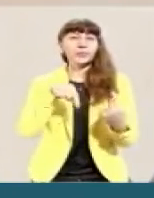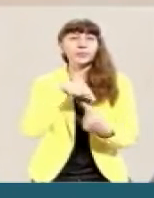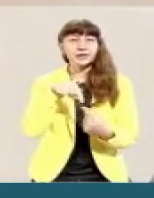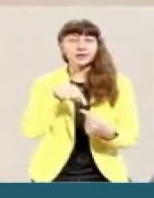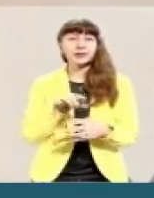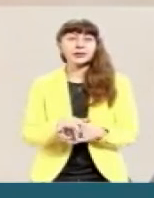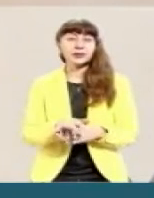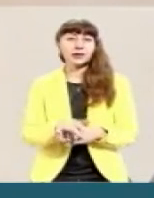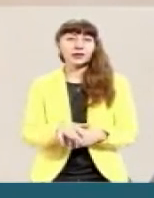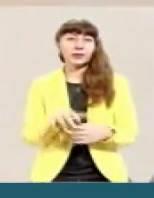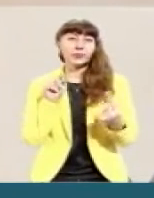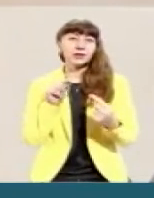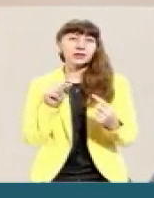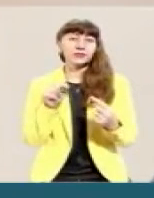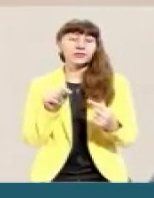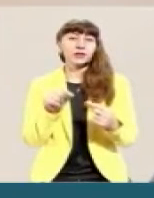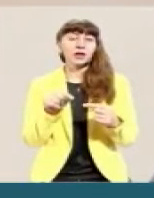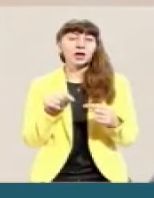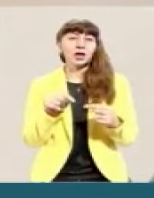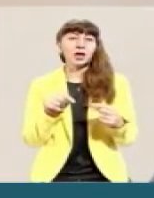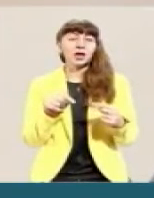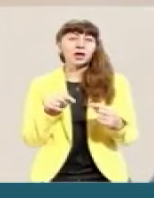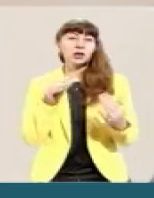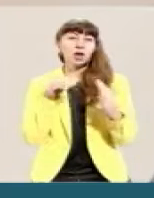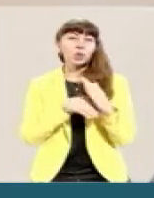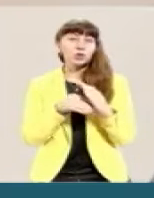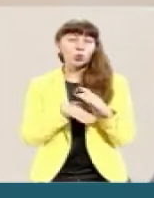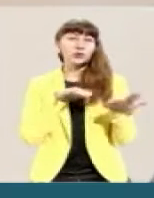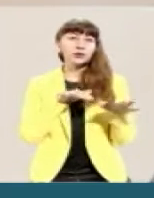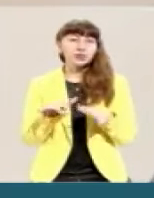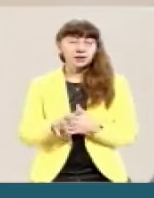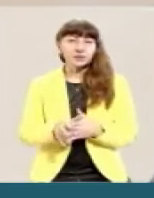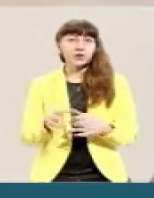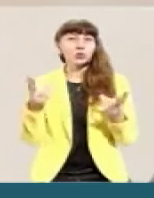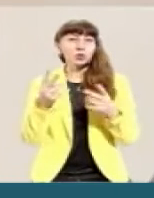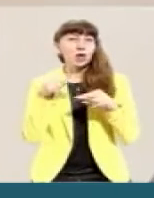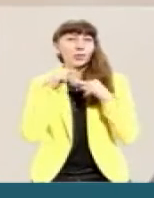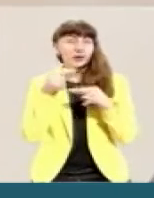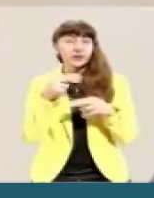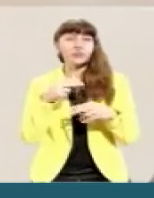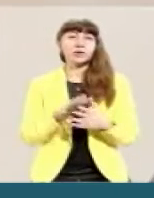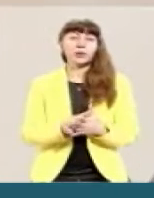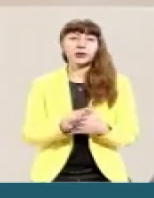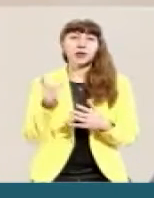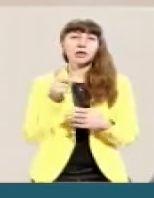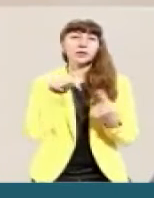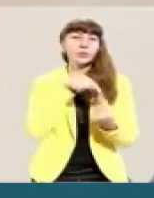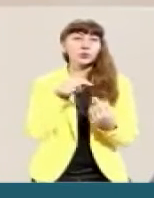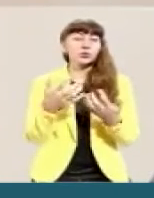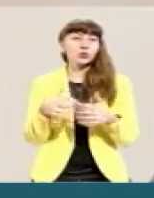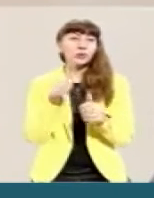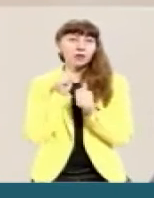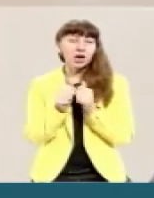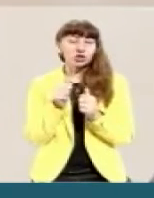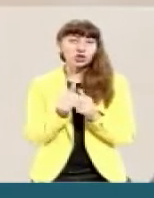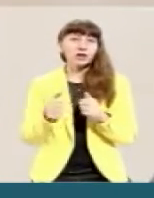қадамдардың бірі. Және үшіншіден әр өңірдің ерекшеліктерін ескере отырып, кәсіп иелеріне назар аудару керек. Кәсіпкерлердің құқық қорғау үшін алдағы 5 жылға